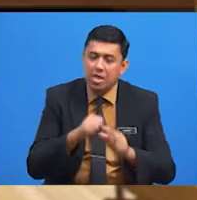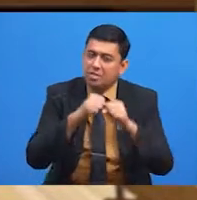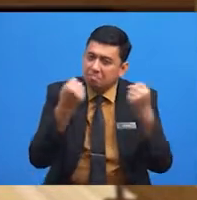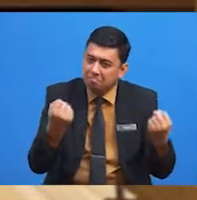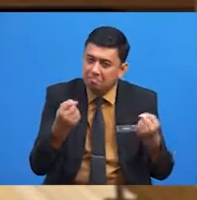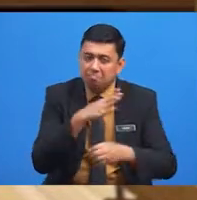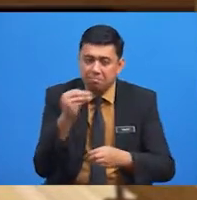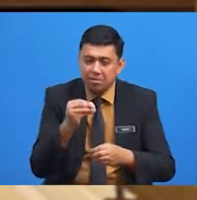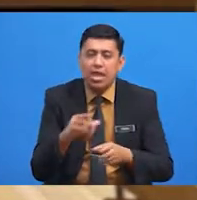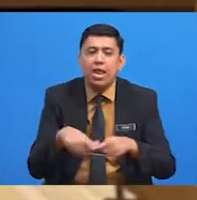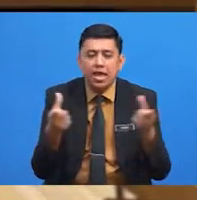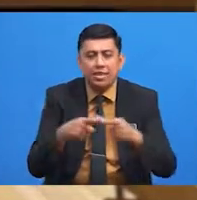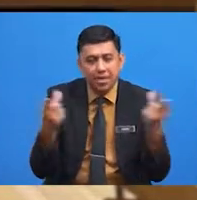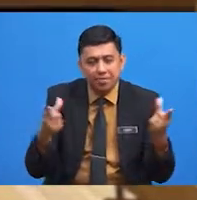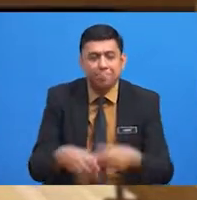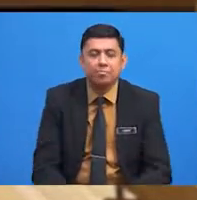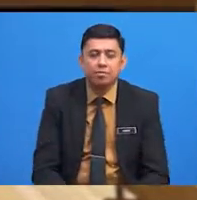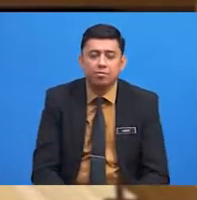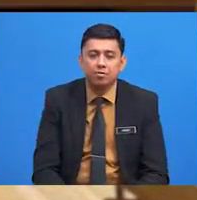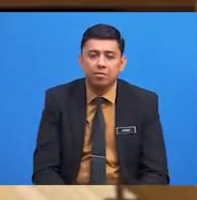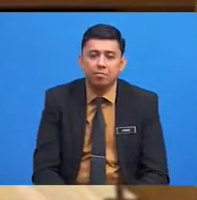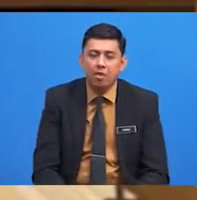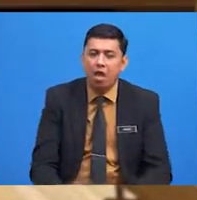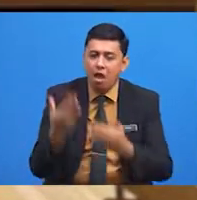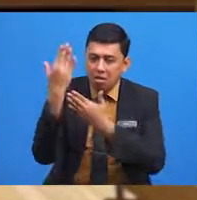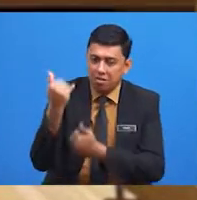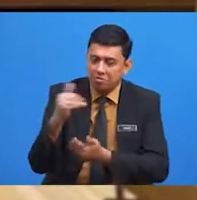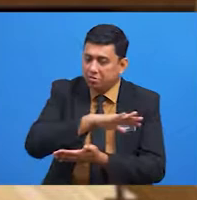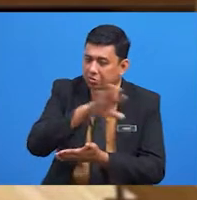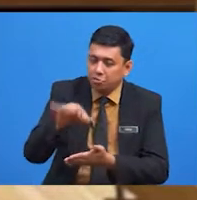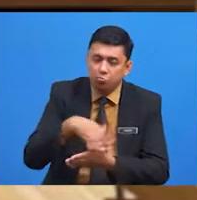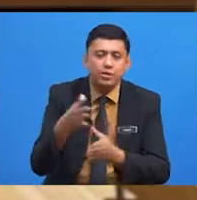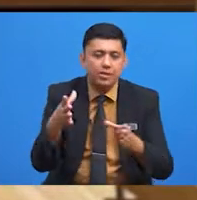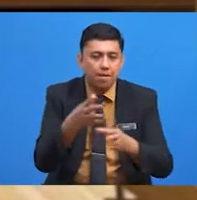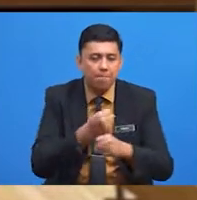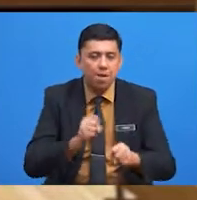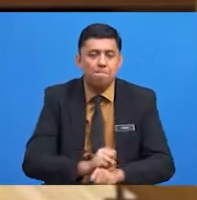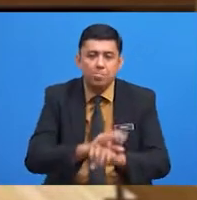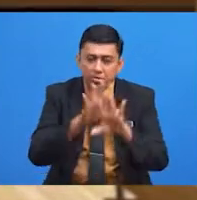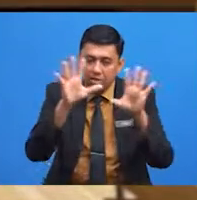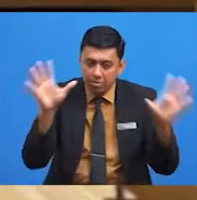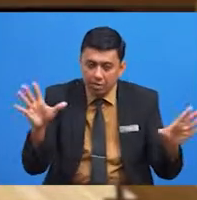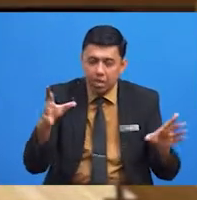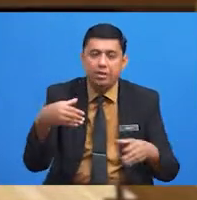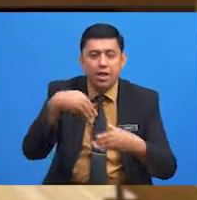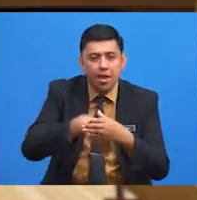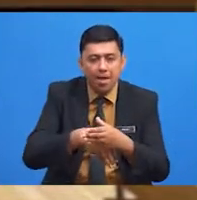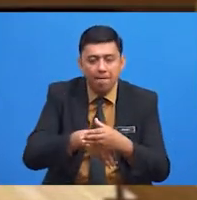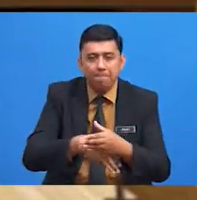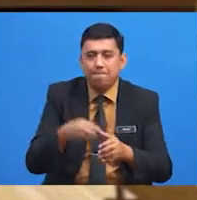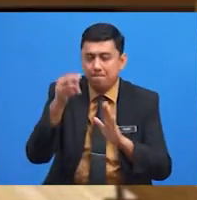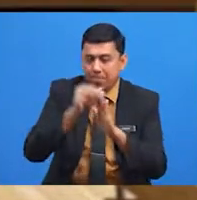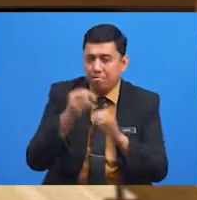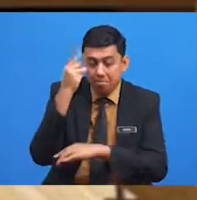Baiklah pelajar, cikgu harap pelajar telah mendapat pencerahan dalam memahami